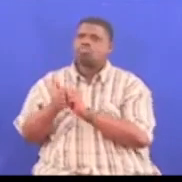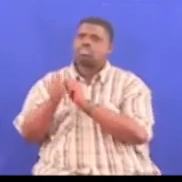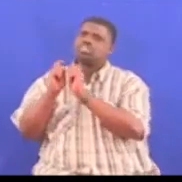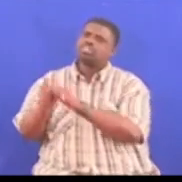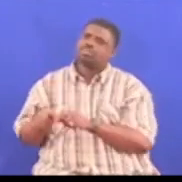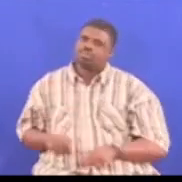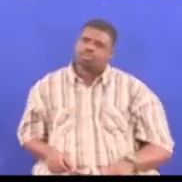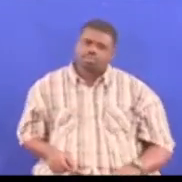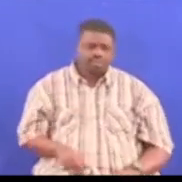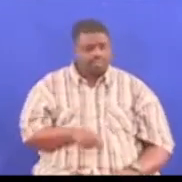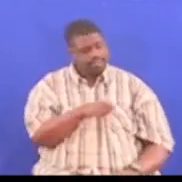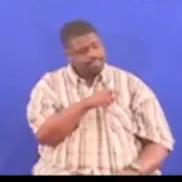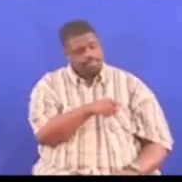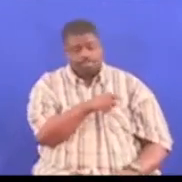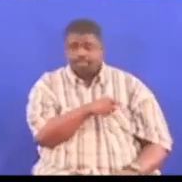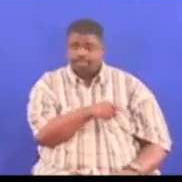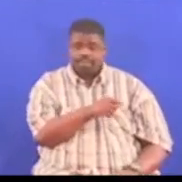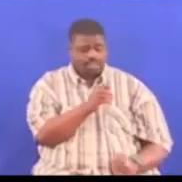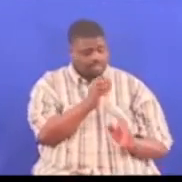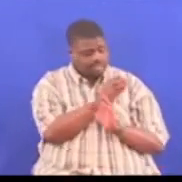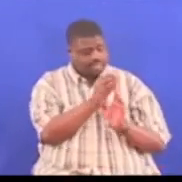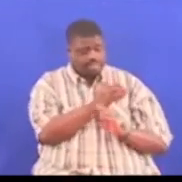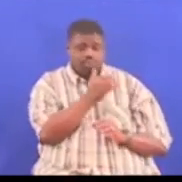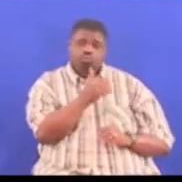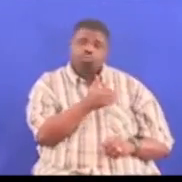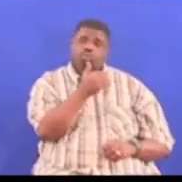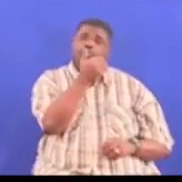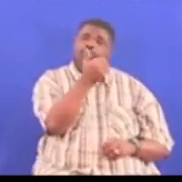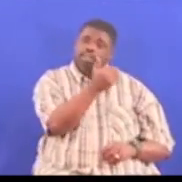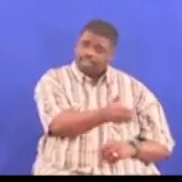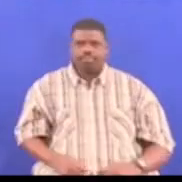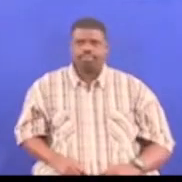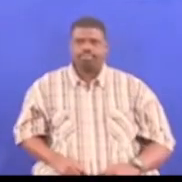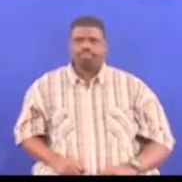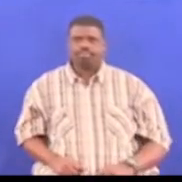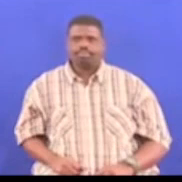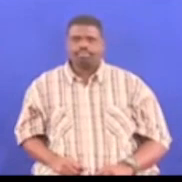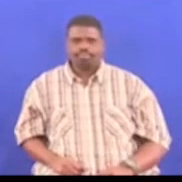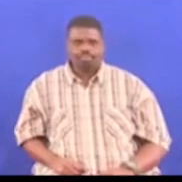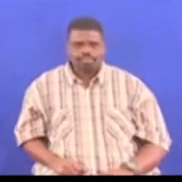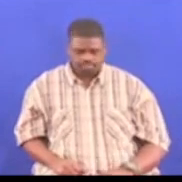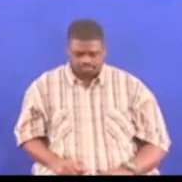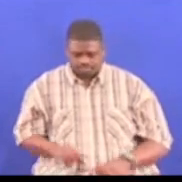hi hi ni dalili moja wapo was